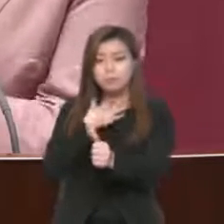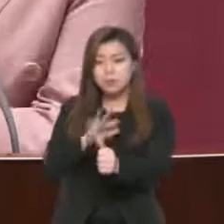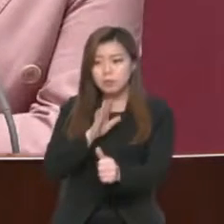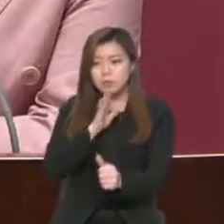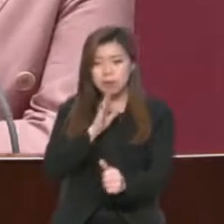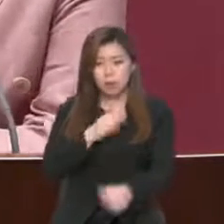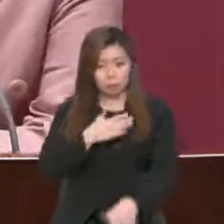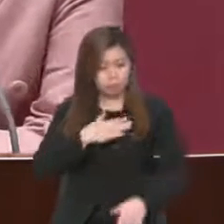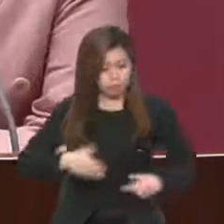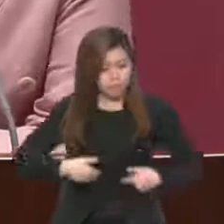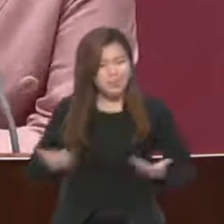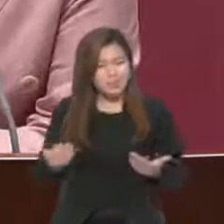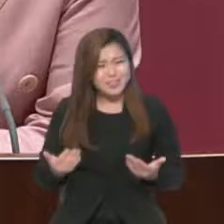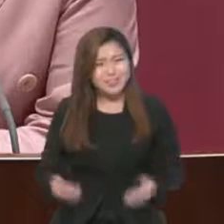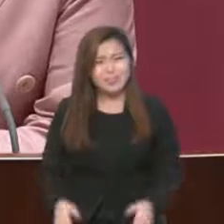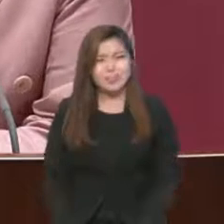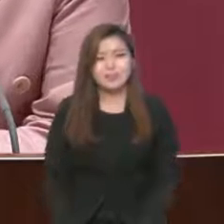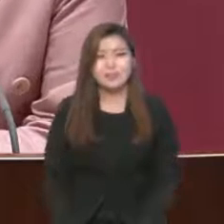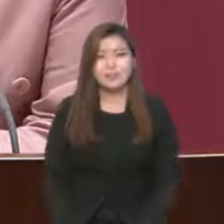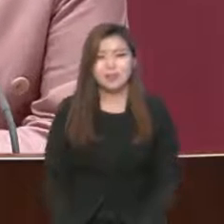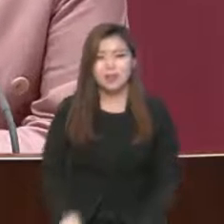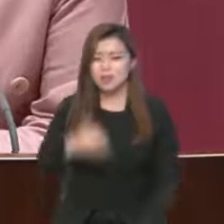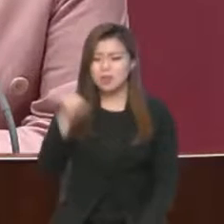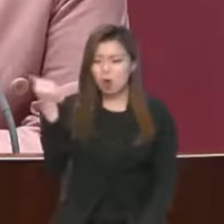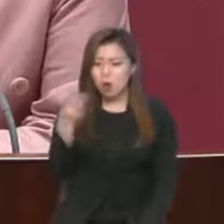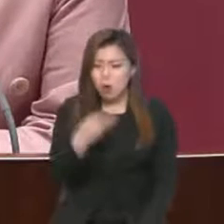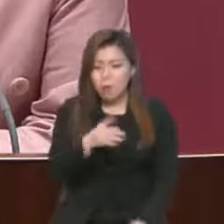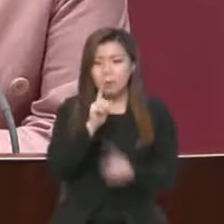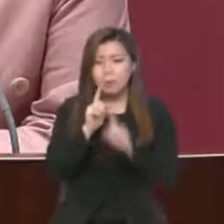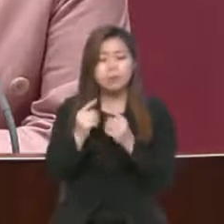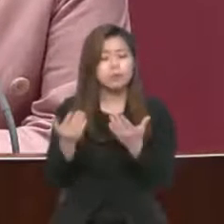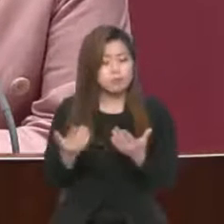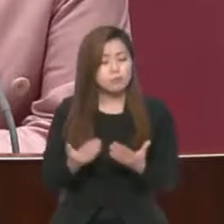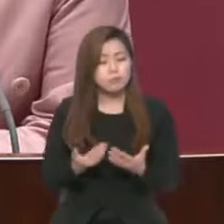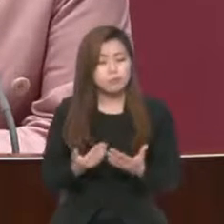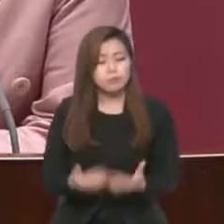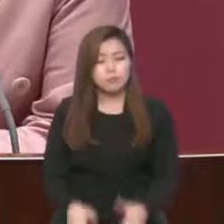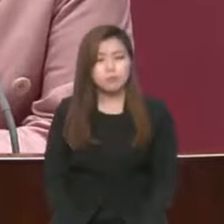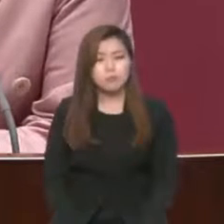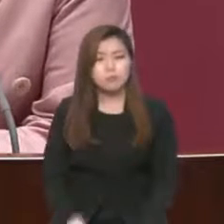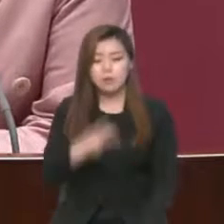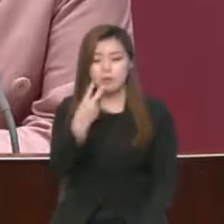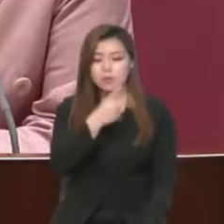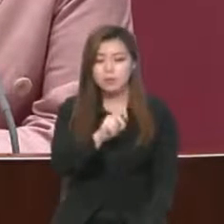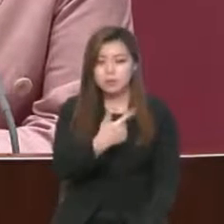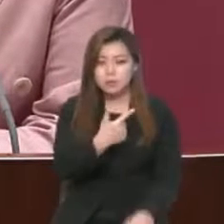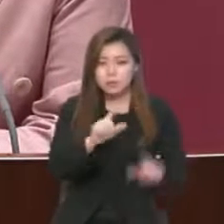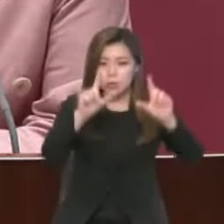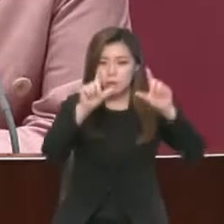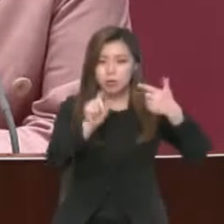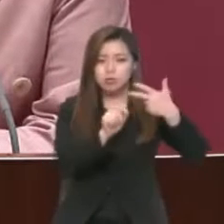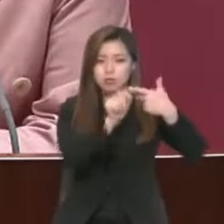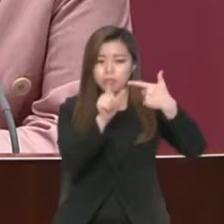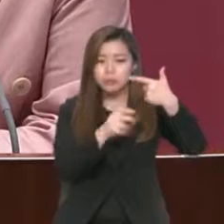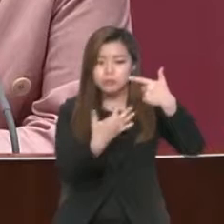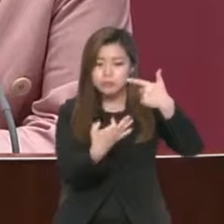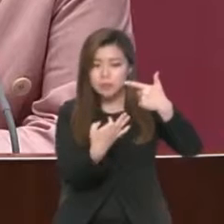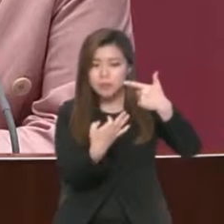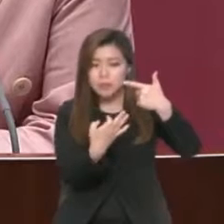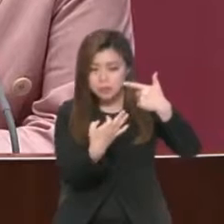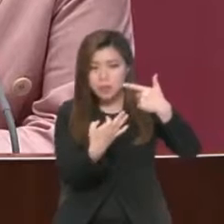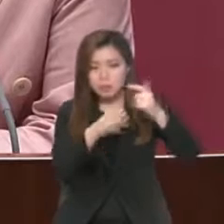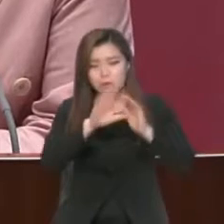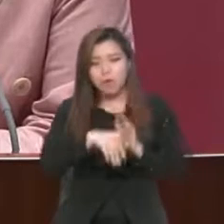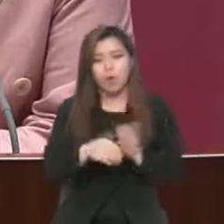관여할 필요가 없었죠. 네. 아픈 아들. 여러 차례 나왔습니다만 네. 지난 2017년 6월 14일에 병가